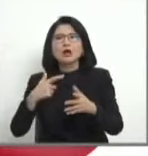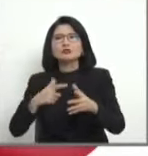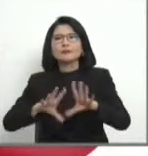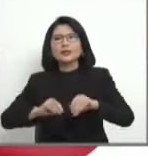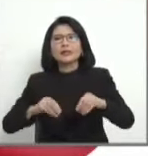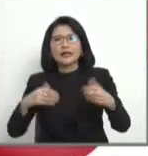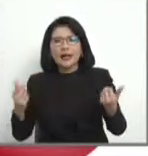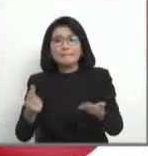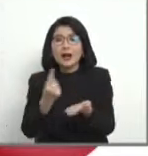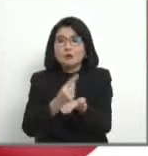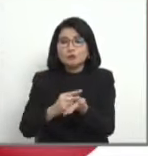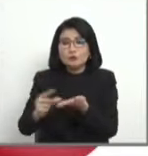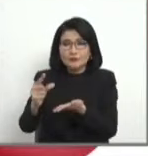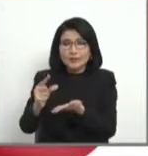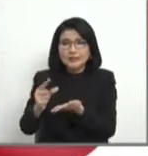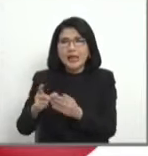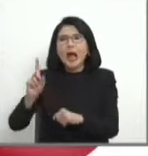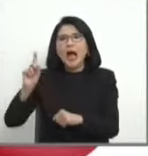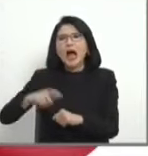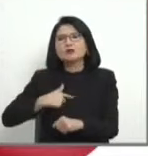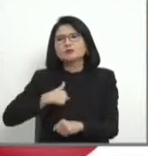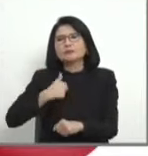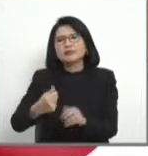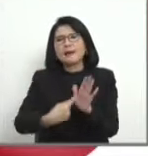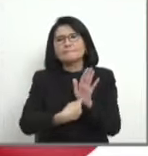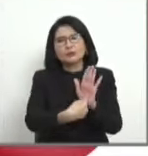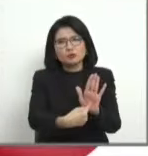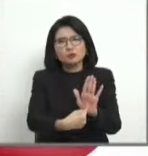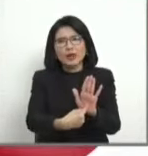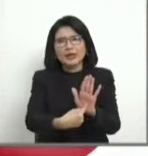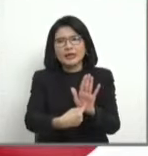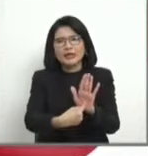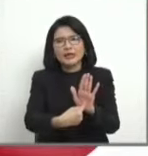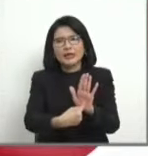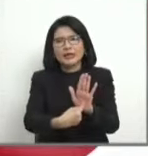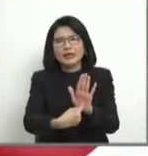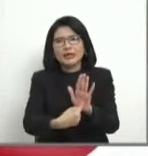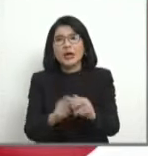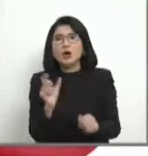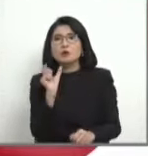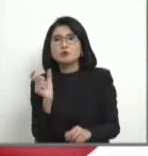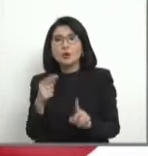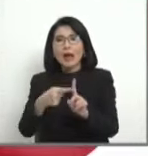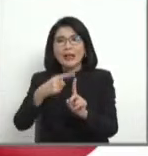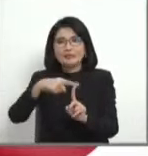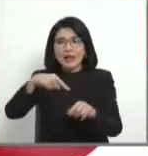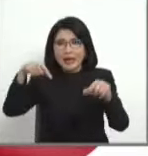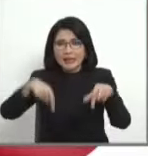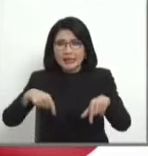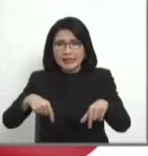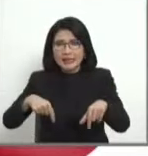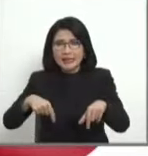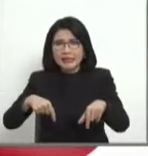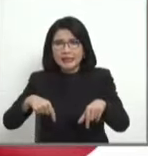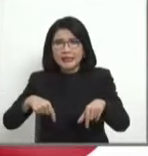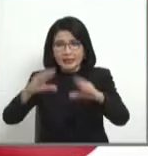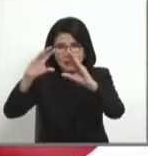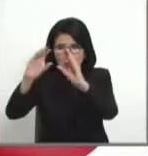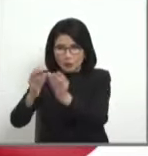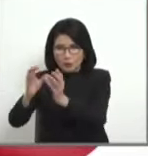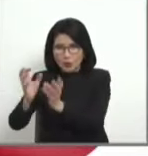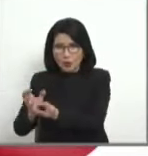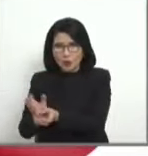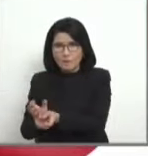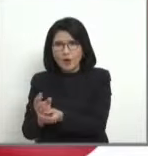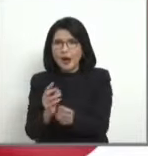perguruan tinggi pun dia harus bisa menunjukkan bahwa UKT ini dengan klaster-klaster pembiayaan